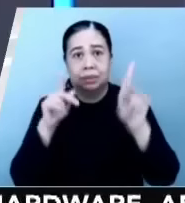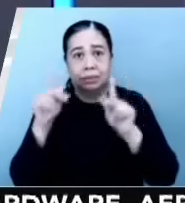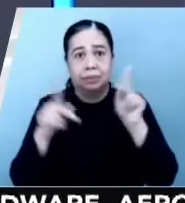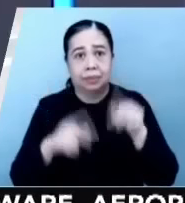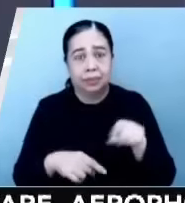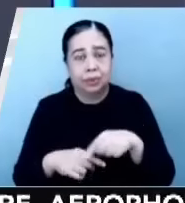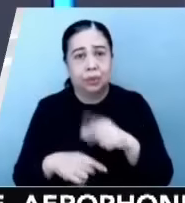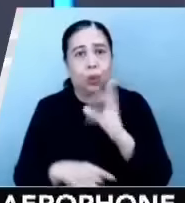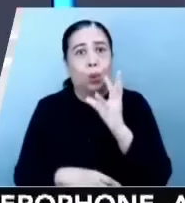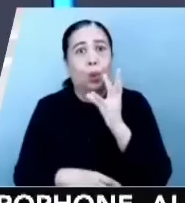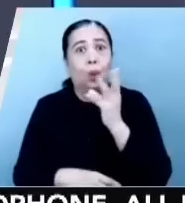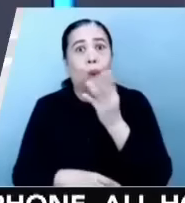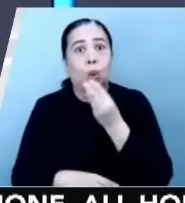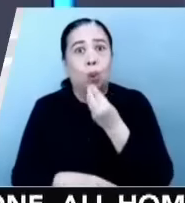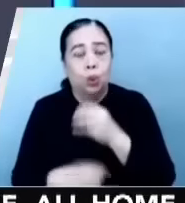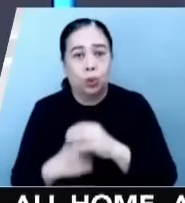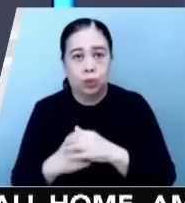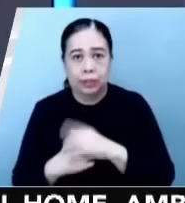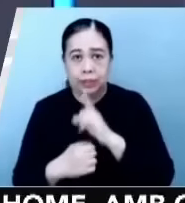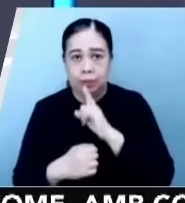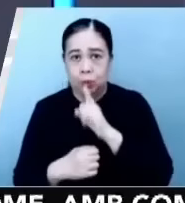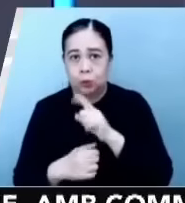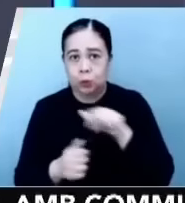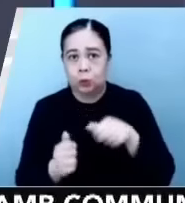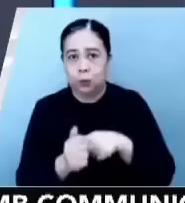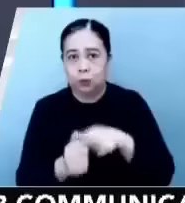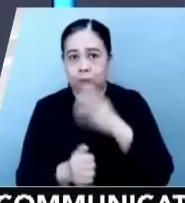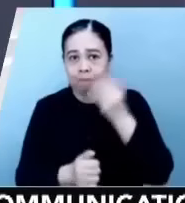kung sino ang talagang nasa likod nito.